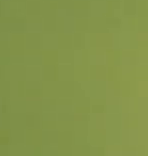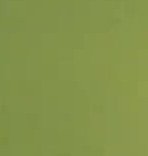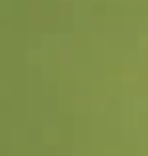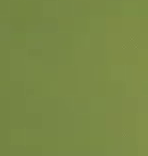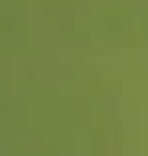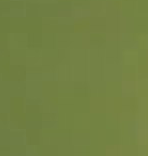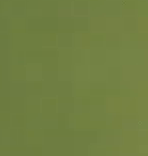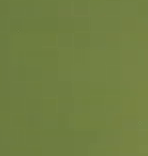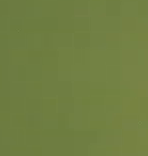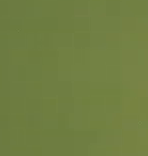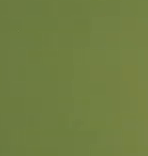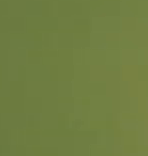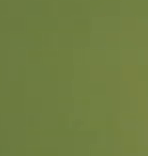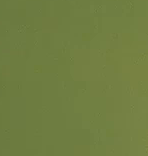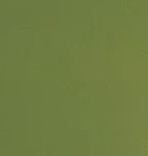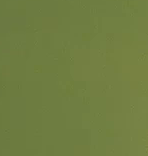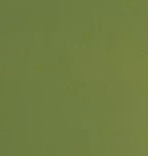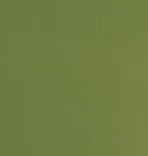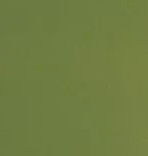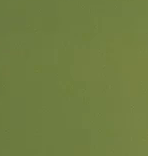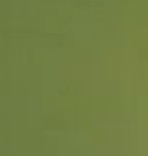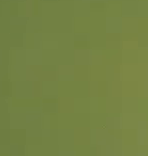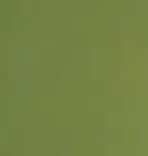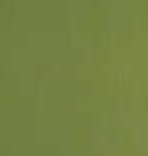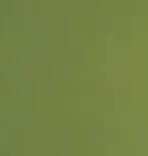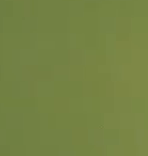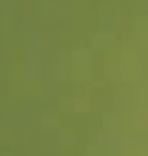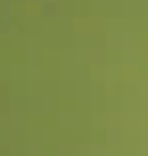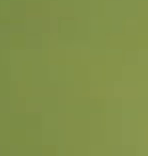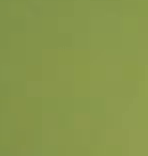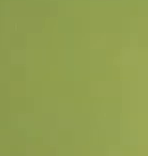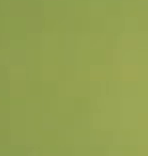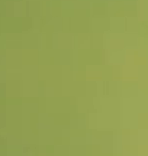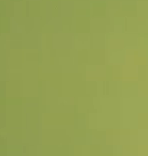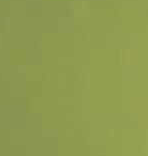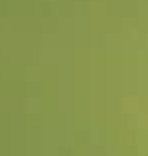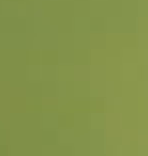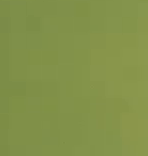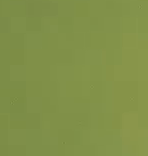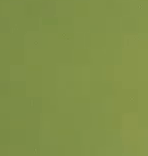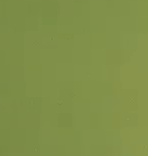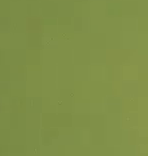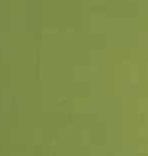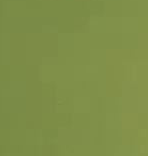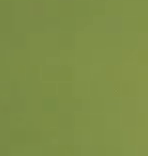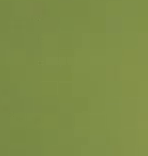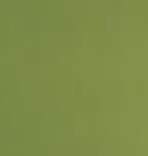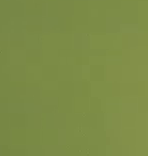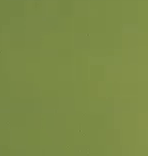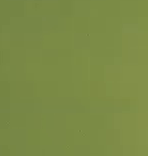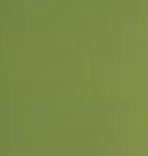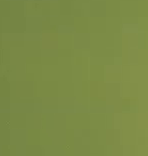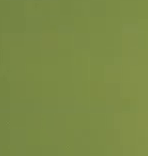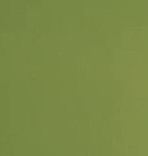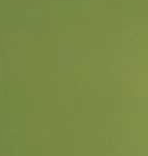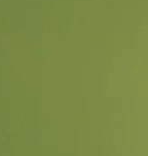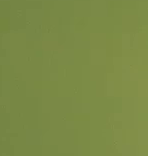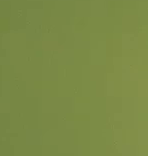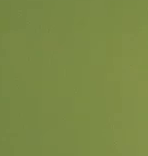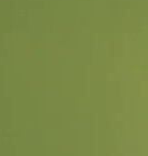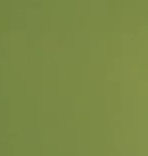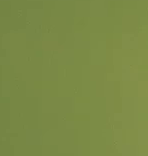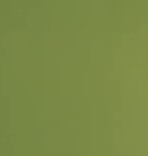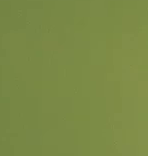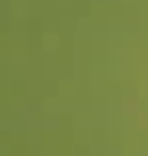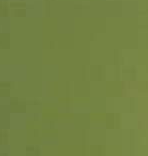die Diskussionsvorträge werden gemacht, die Hörenden haben ihre Small Talks in der Pause. Wenn ich jetzt mich mehr vorstelle als Politikerin,